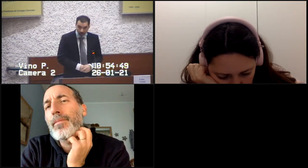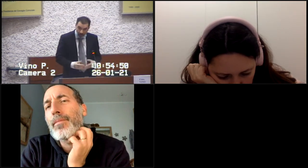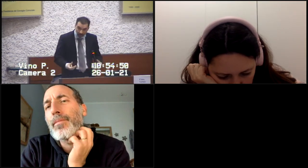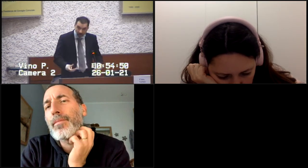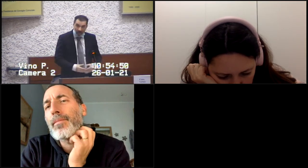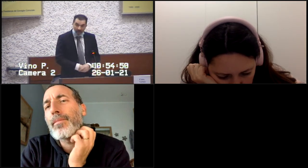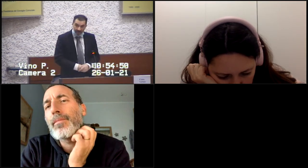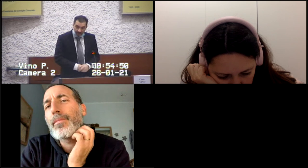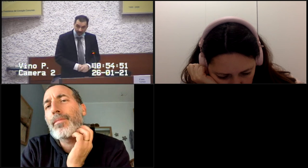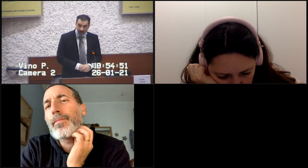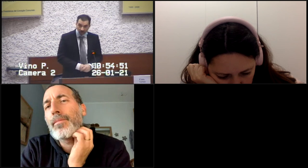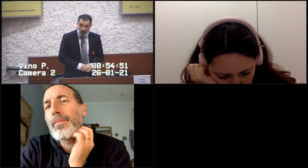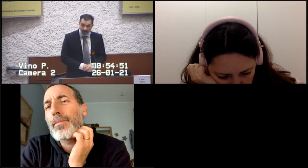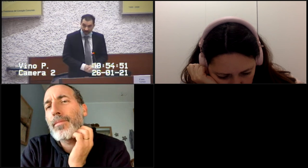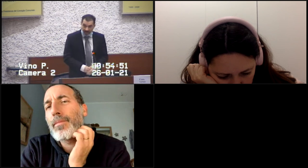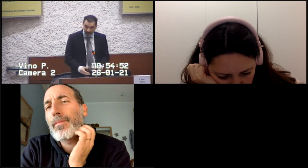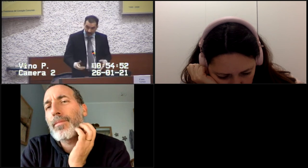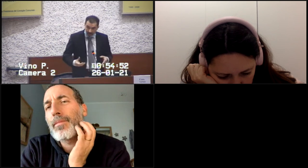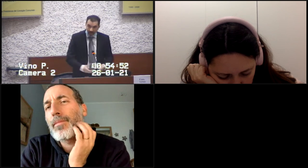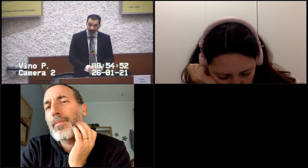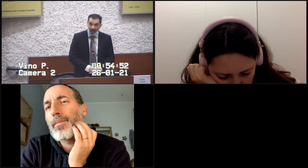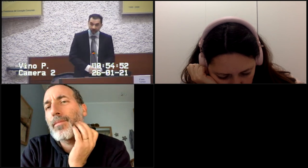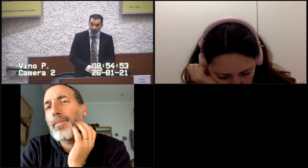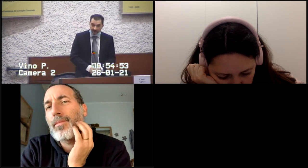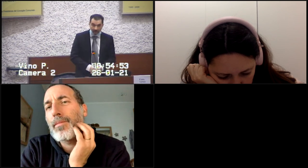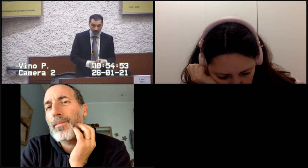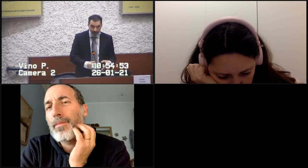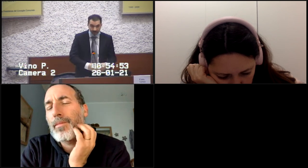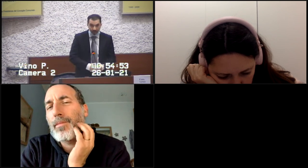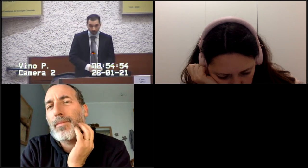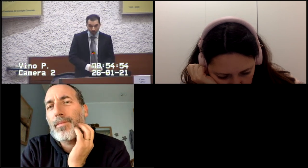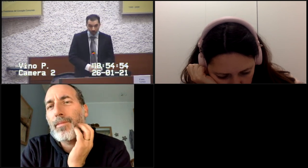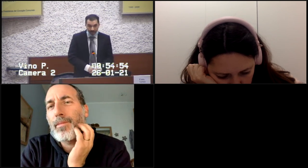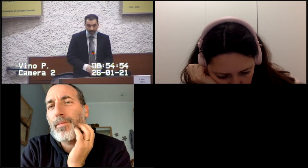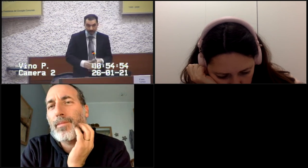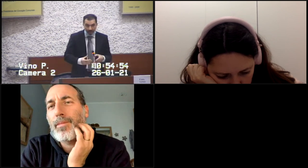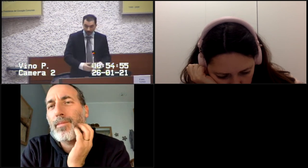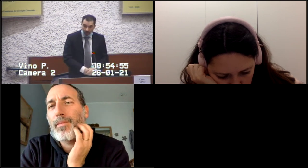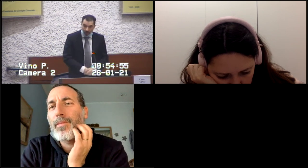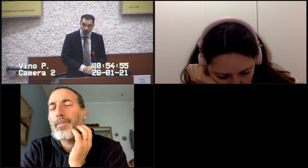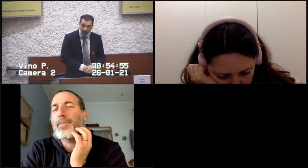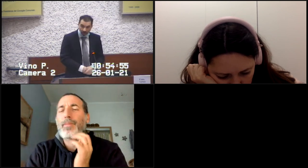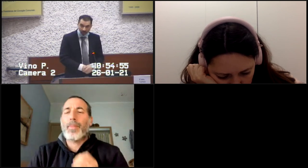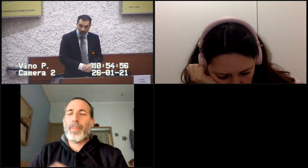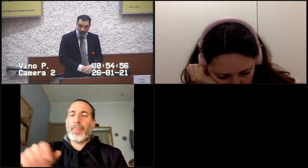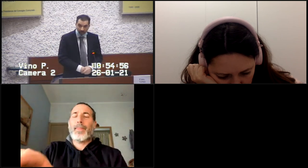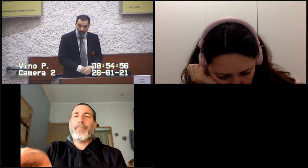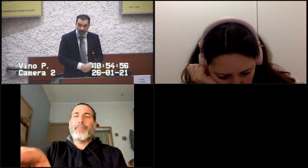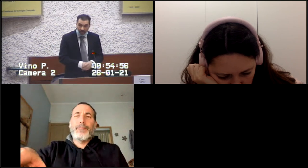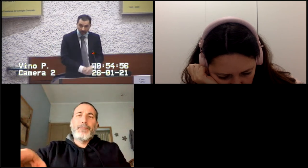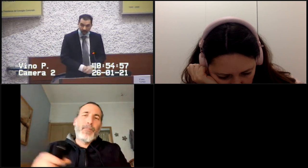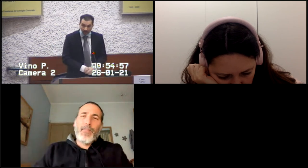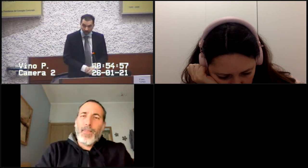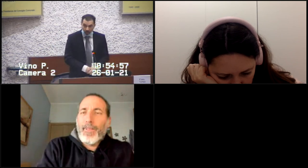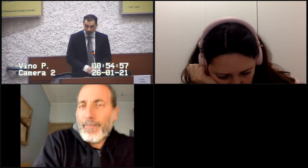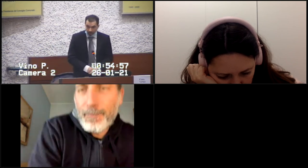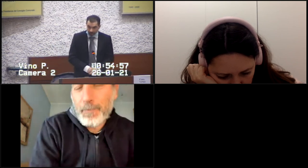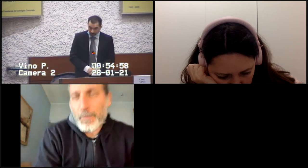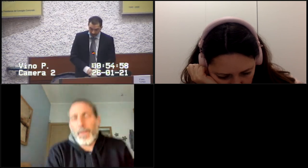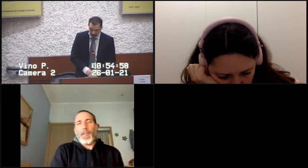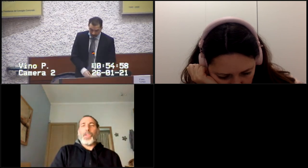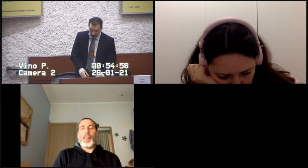assolutamente. Quindi la lista civica dei Giovani Sestesi rafforza questa proposta dicendo sì favorevolmente a